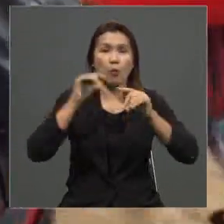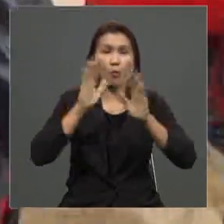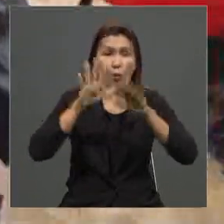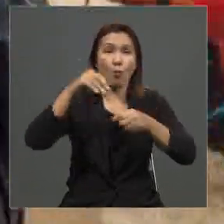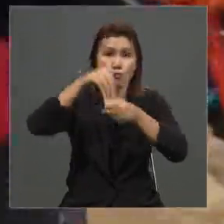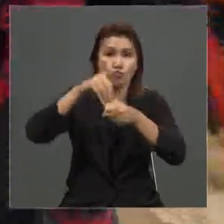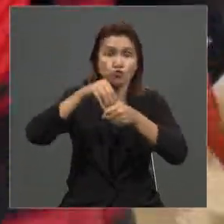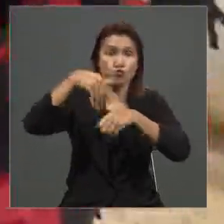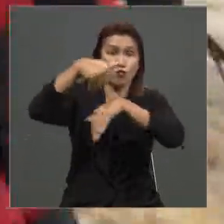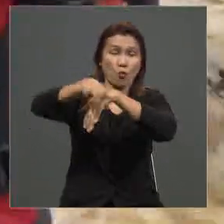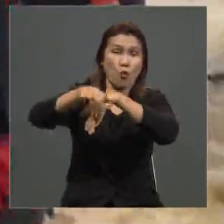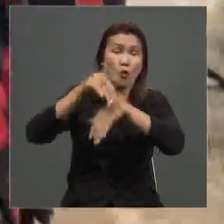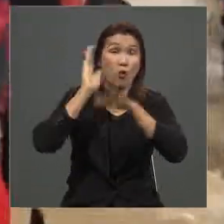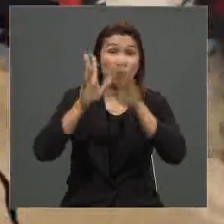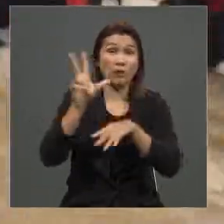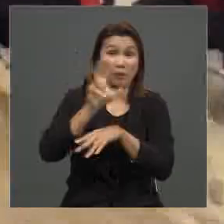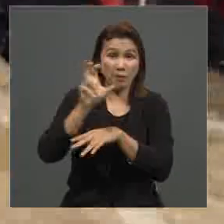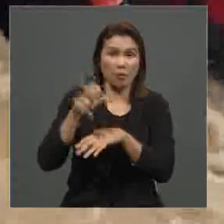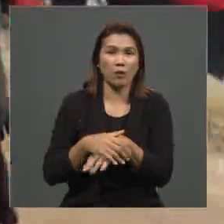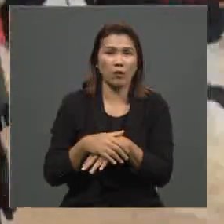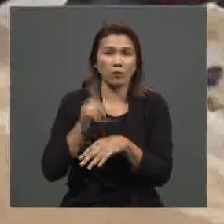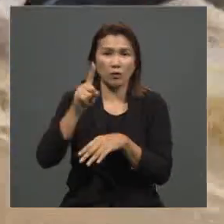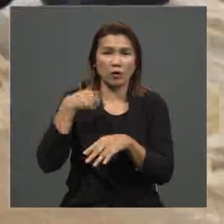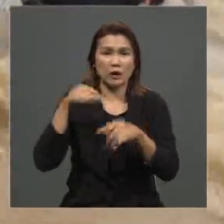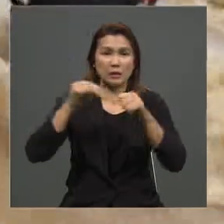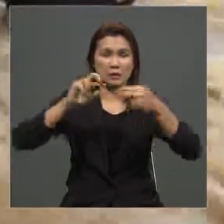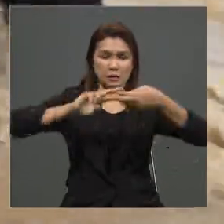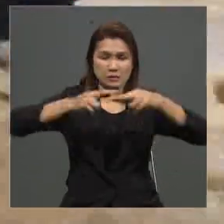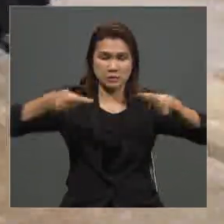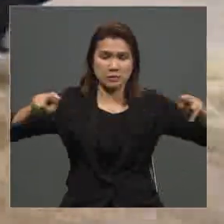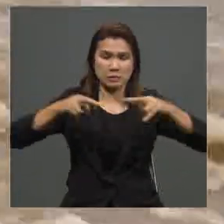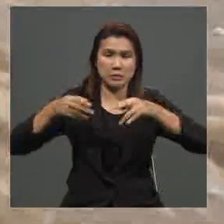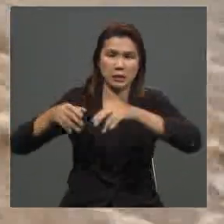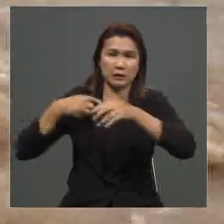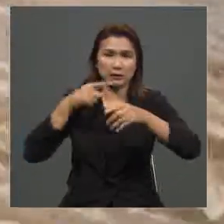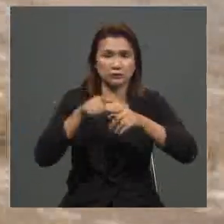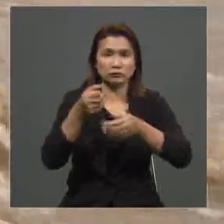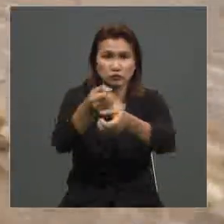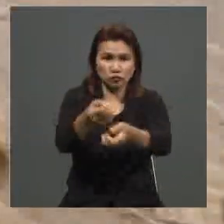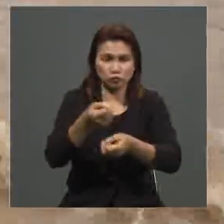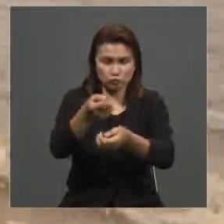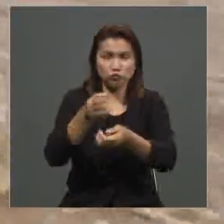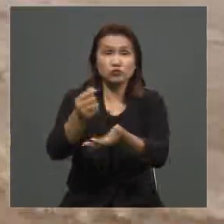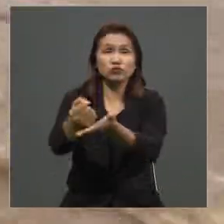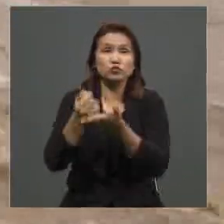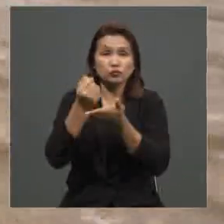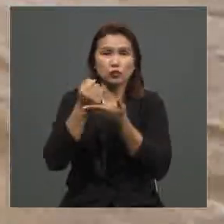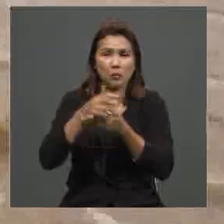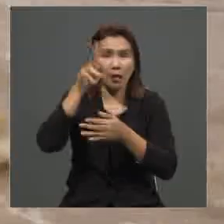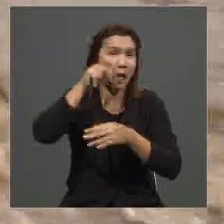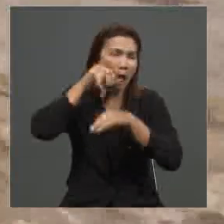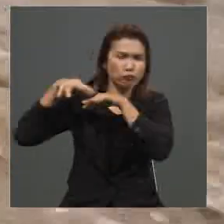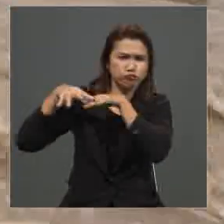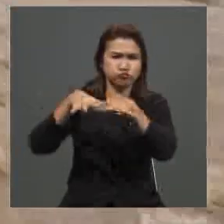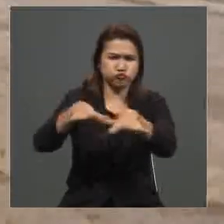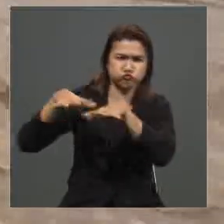ประมาณ 300คนบางจุดก็ต้องใช้เชือกนำข้ามน้ำออกมาด้านนอกถนนเพราะว่าน้ำเนี่ยมันไหลเชี่ยวแล้ว